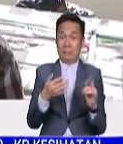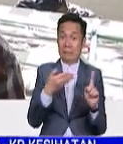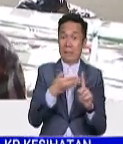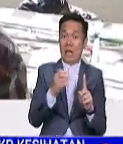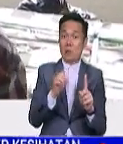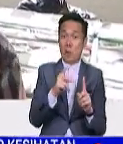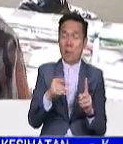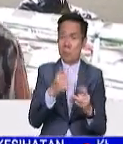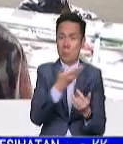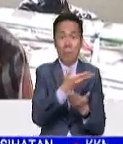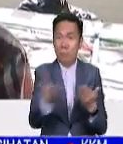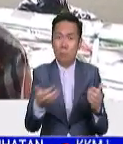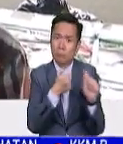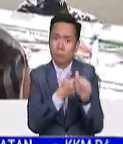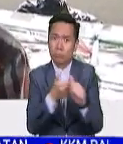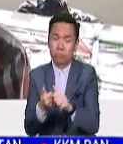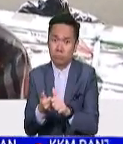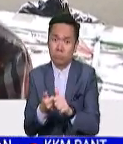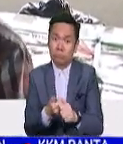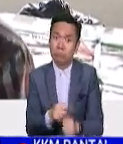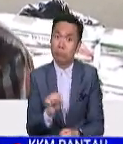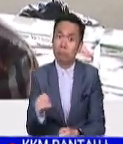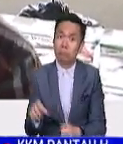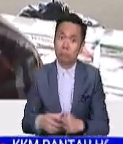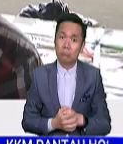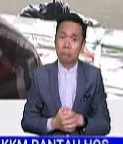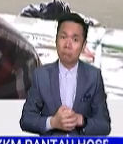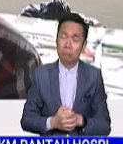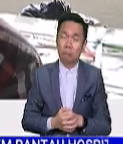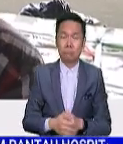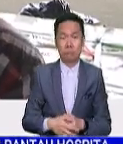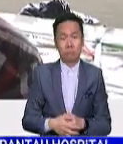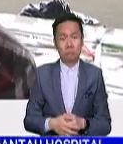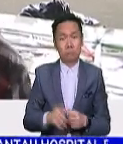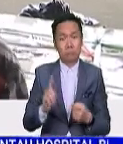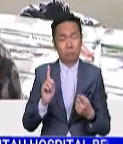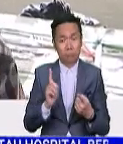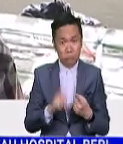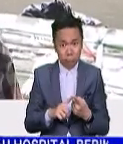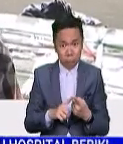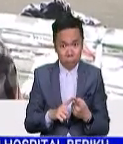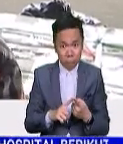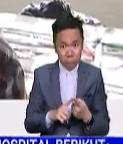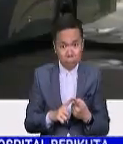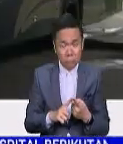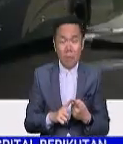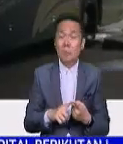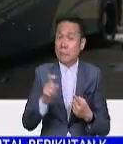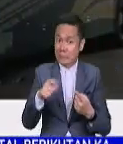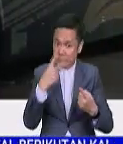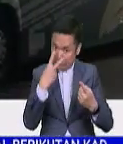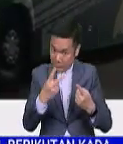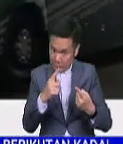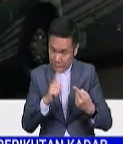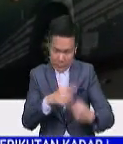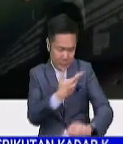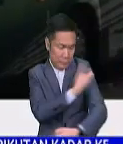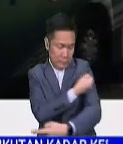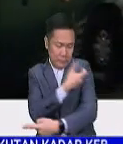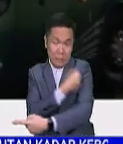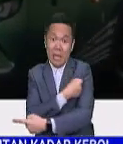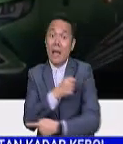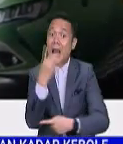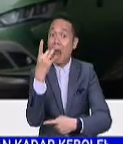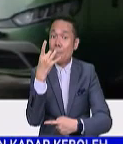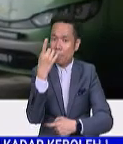mengikuti semua pun ikut loh ah mau check so much meski mohon Aduh Atoz adalah 18 hari